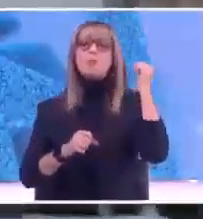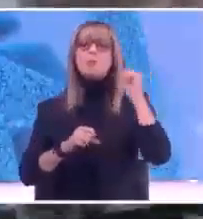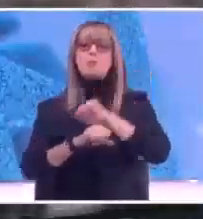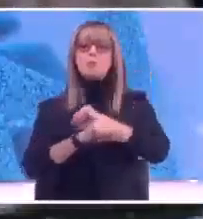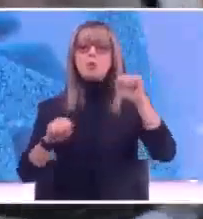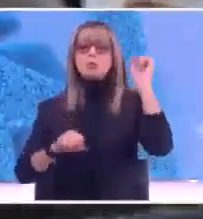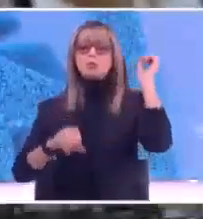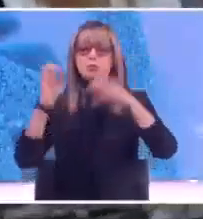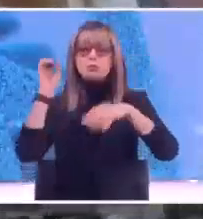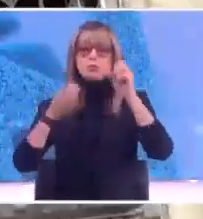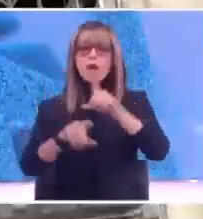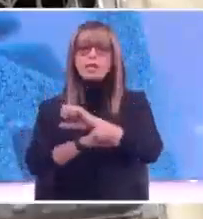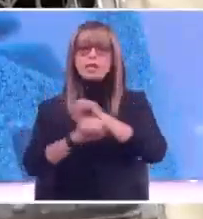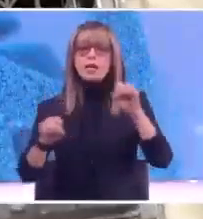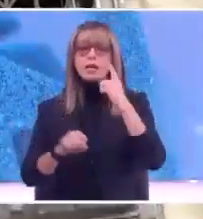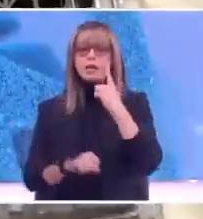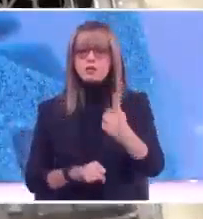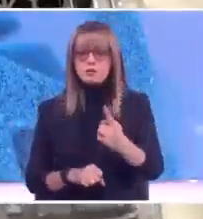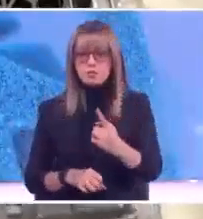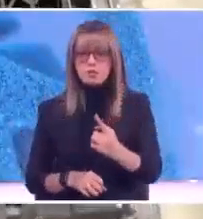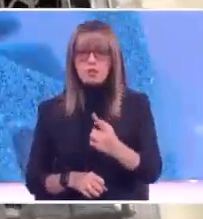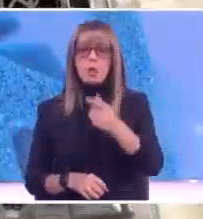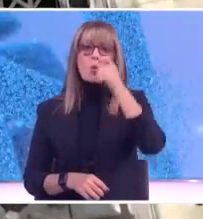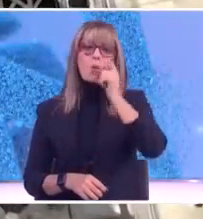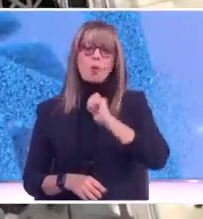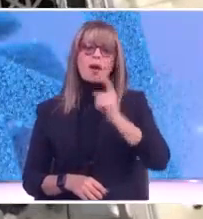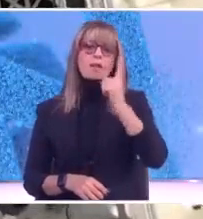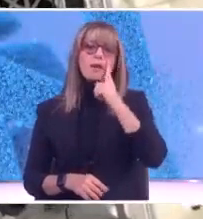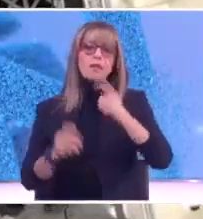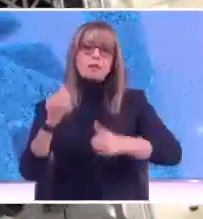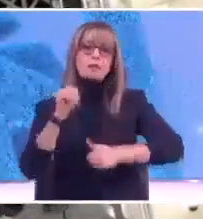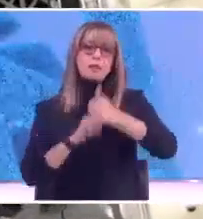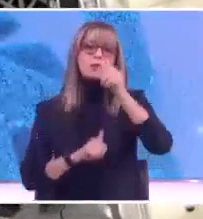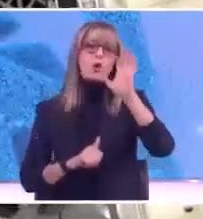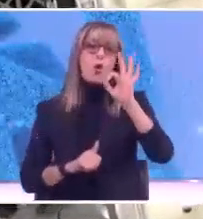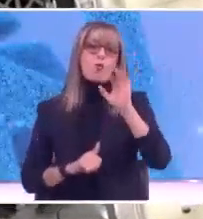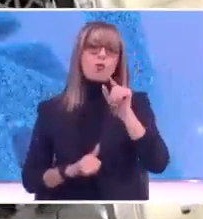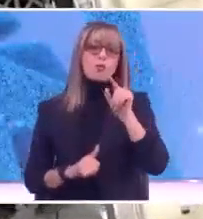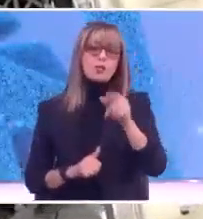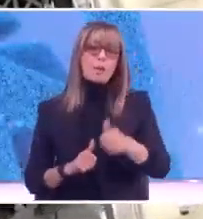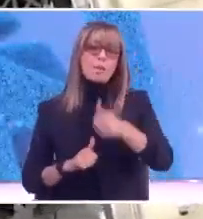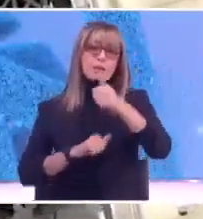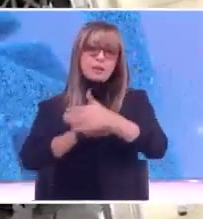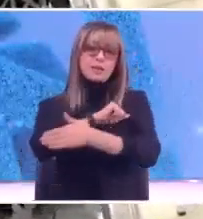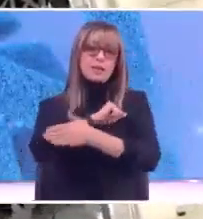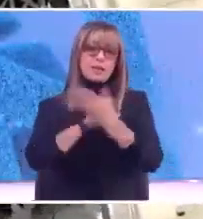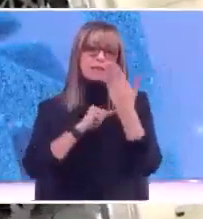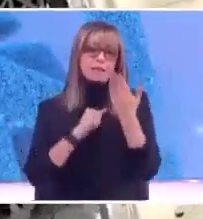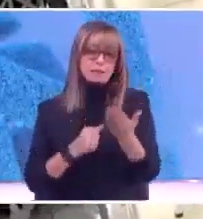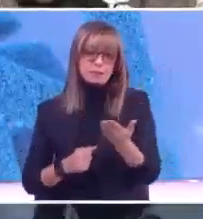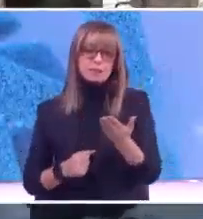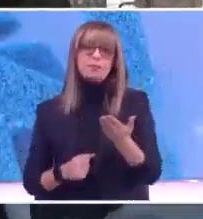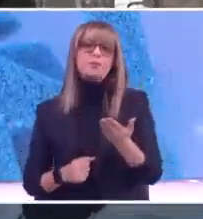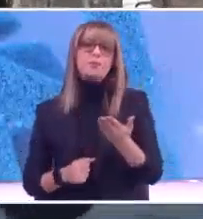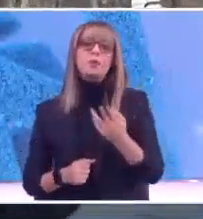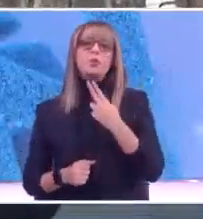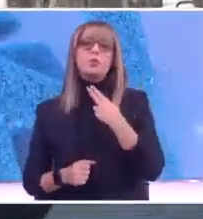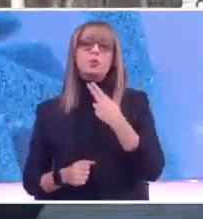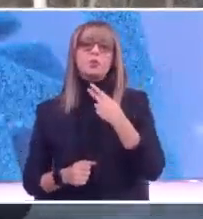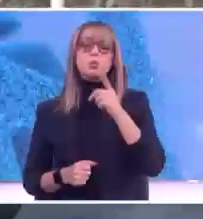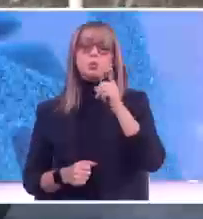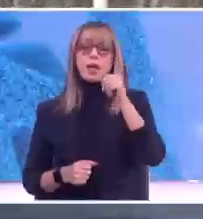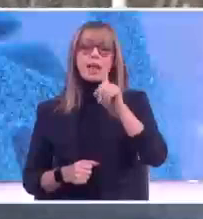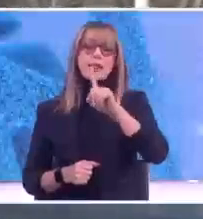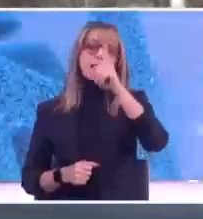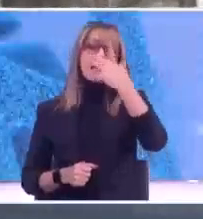neden olduğu hasar da görüntülendi. Ukrayna Devlet Başkanlığı Ofisi Başkan Yardımcısı Kirilo Timoshenko, Rus güçlerinin